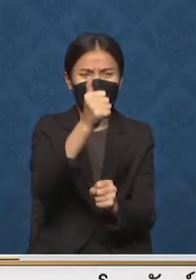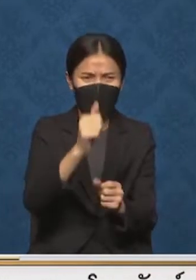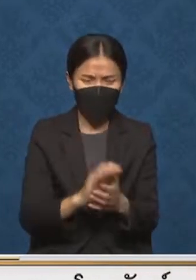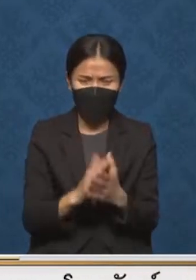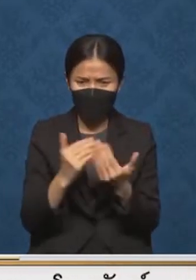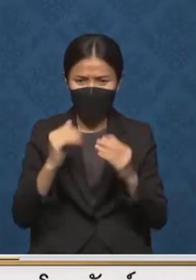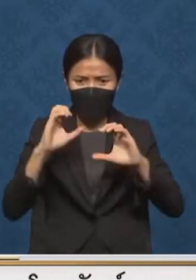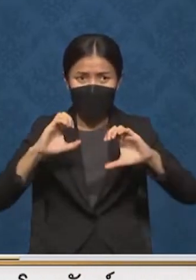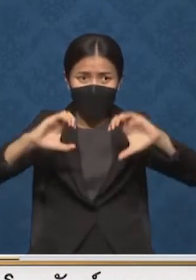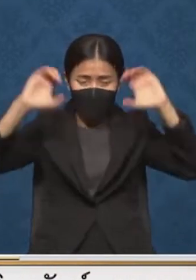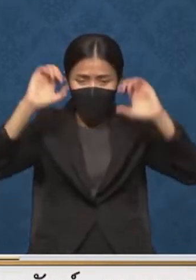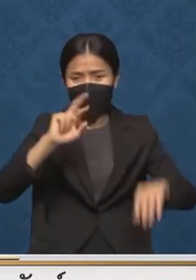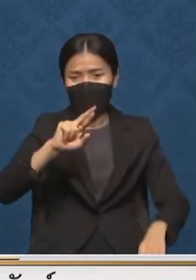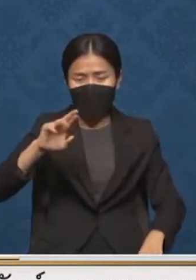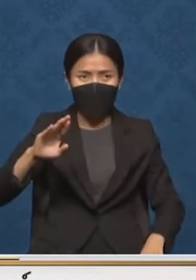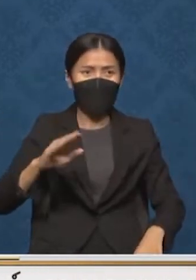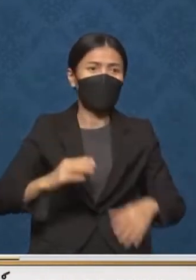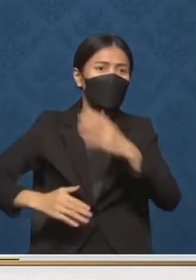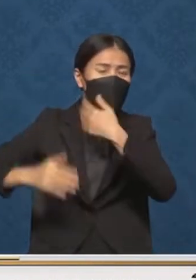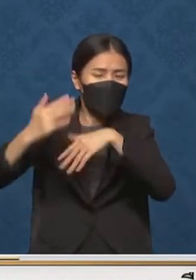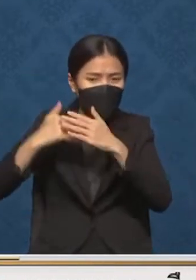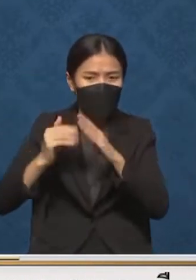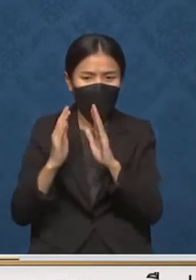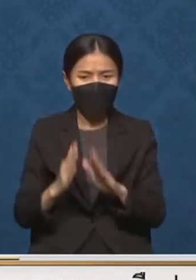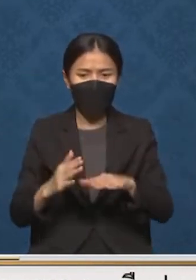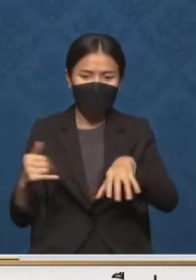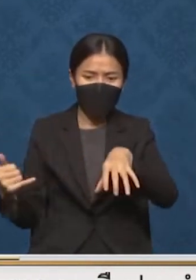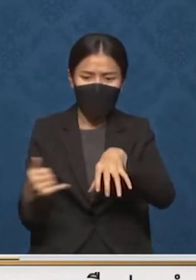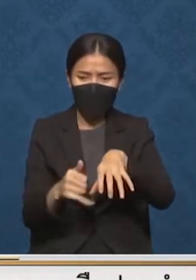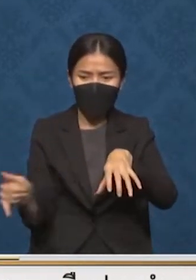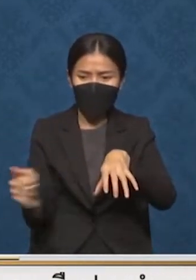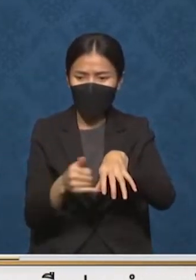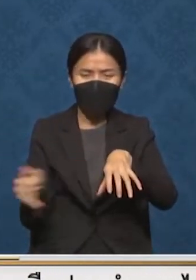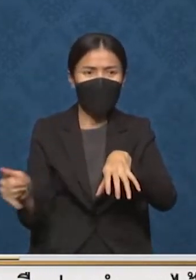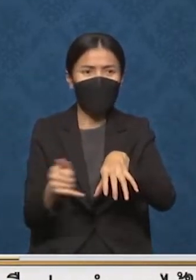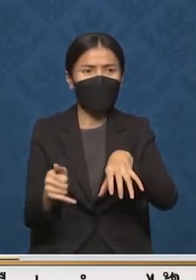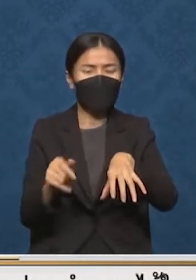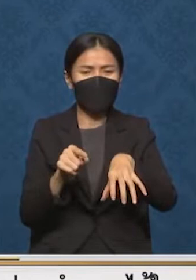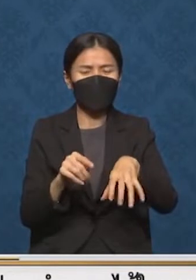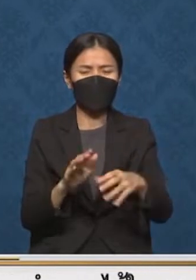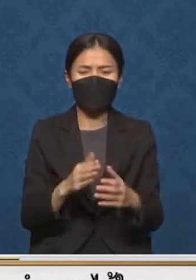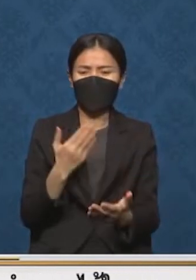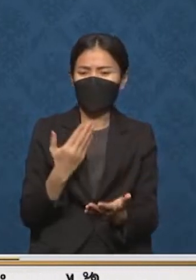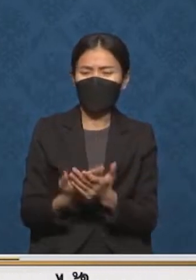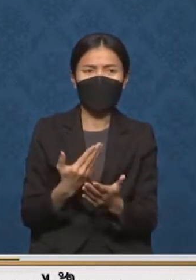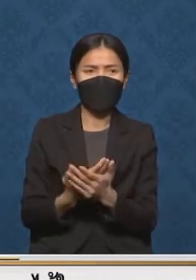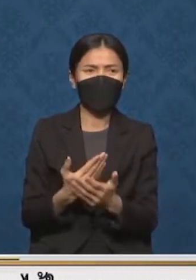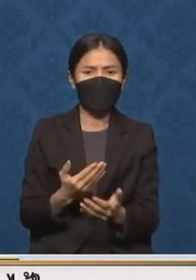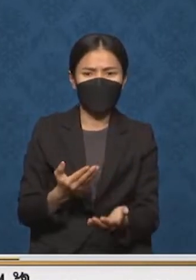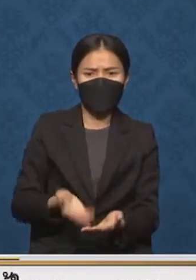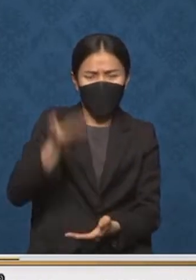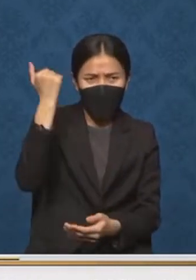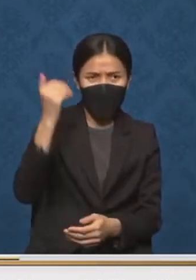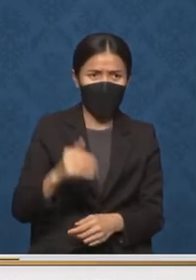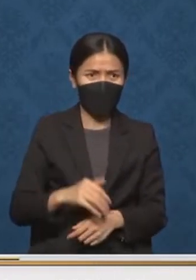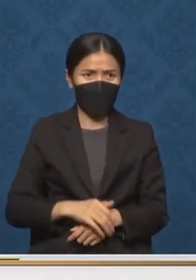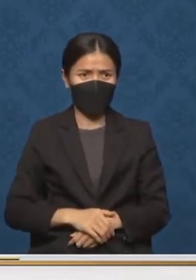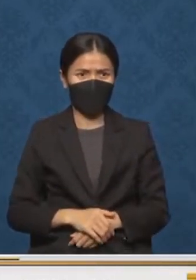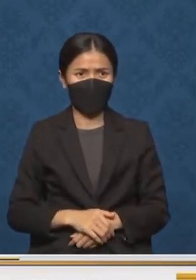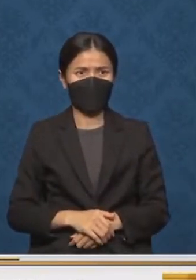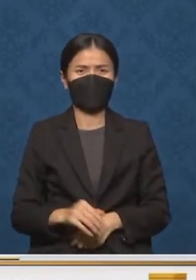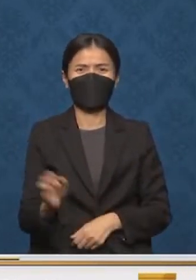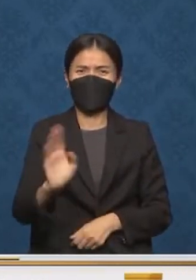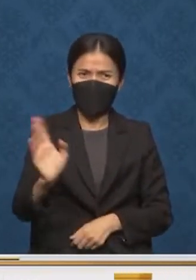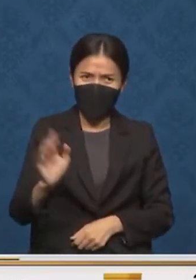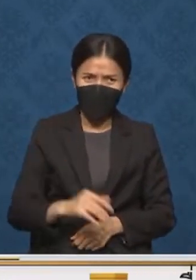ทกไปทําระบบบัทึกข้อมลคนเข้าออกบัทกรถเข้าออกนนนี้นั่น ราคาก็ Over นะครับแล้ประวตศาตชาตไย สิงที่มั